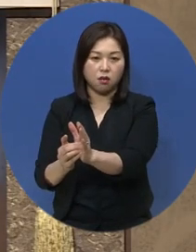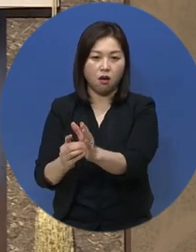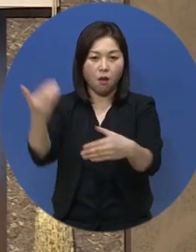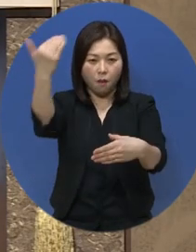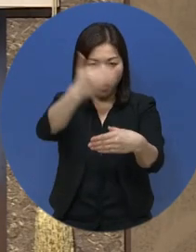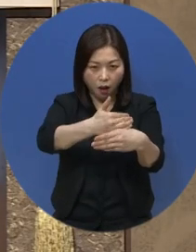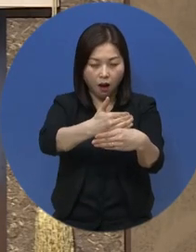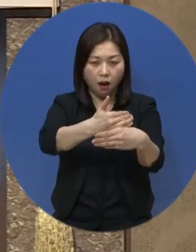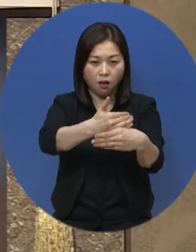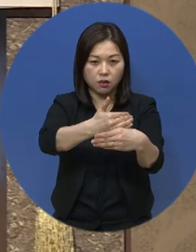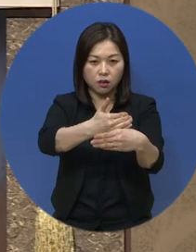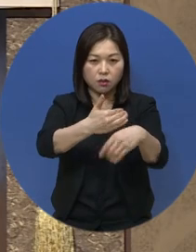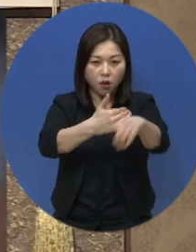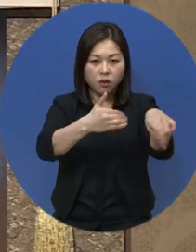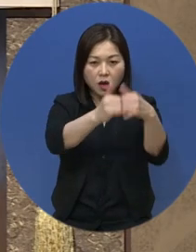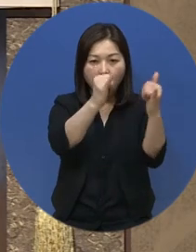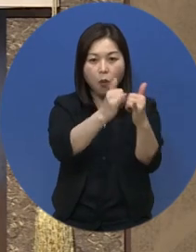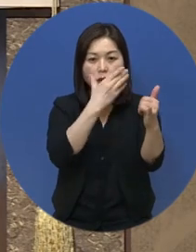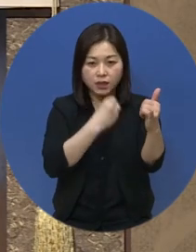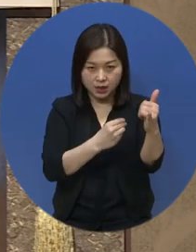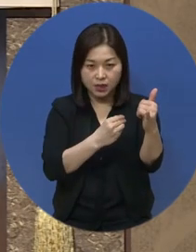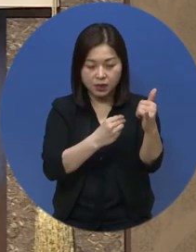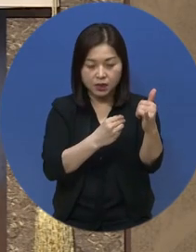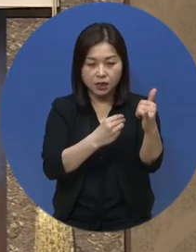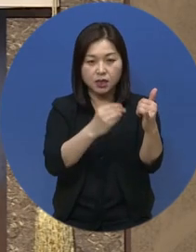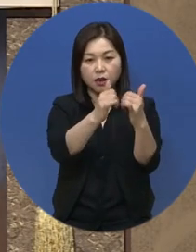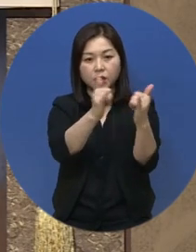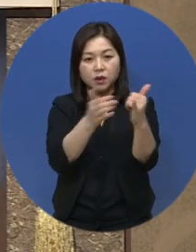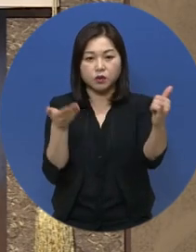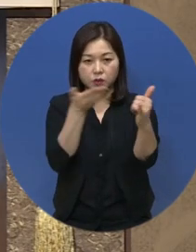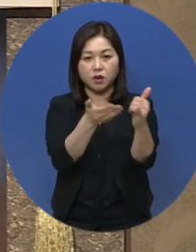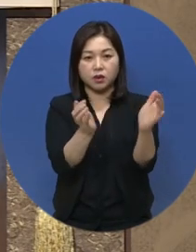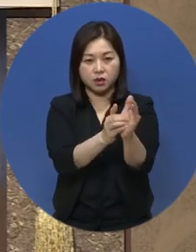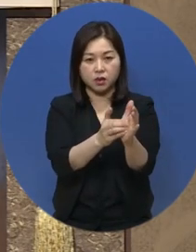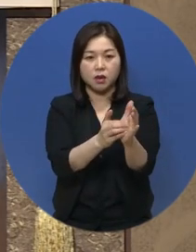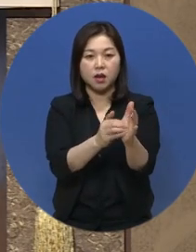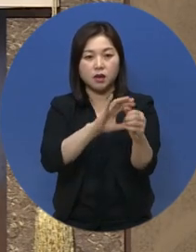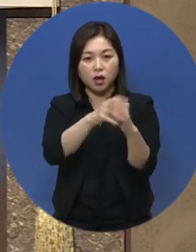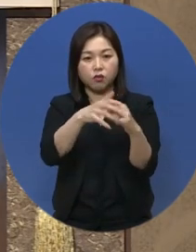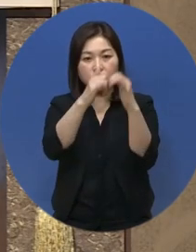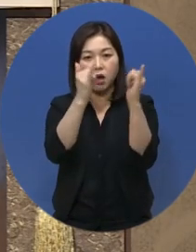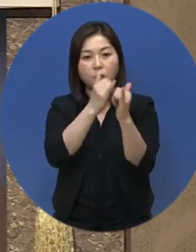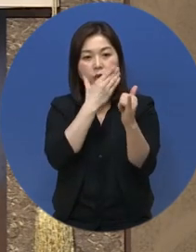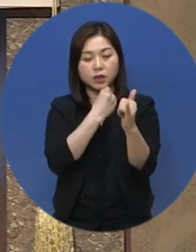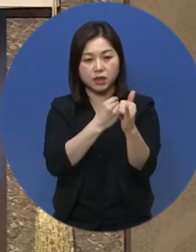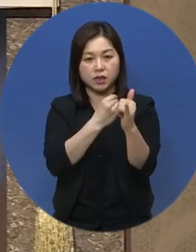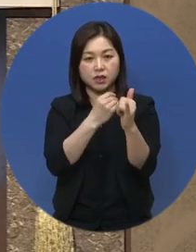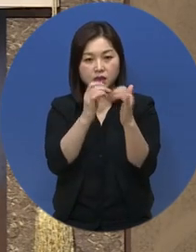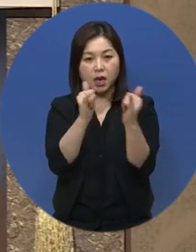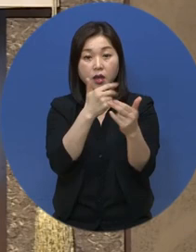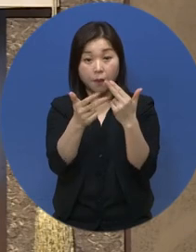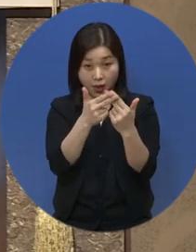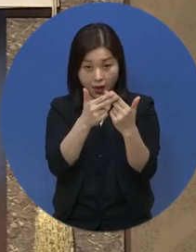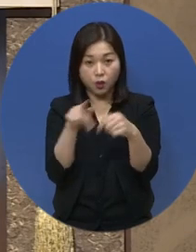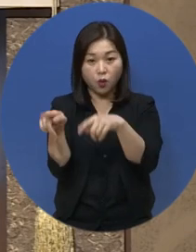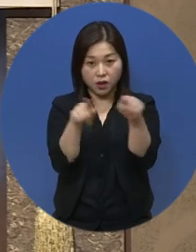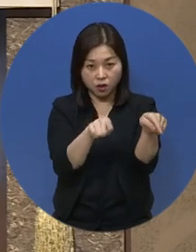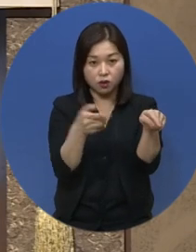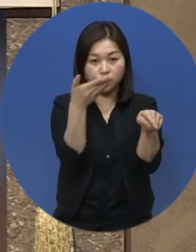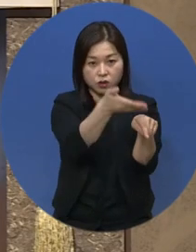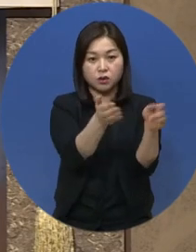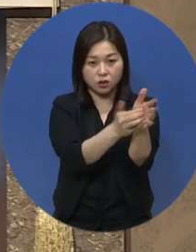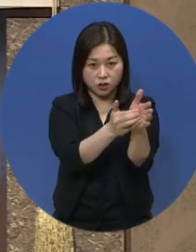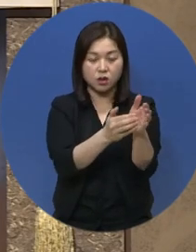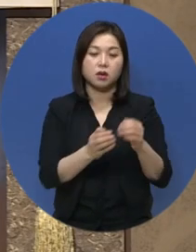동료들에게 전달을 했는데 대구 사회복지사 협회를 통해서 전달을 했죠. 예. 그러니까 이런 활동들, 그러니까 회원들이 자발적으로